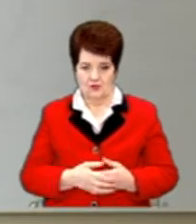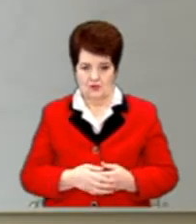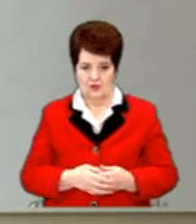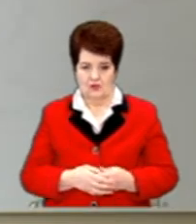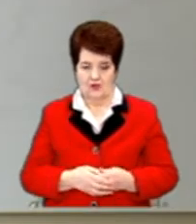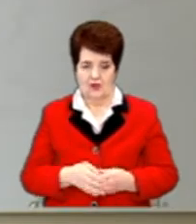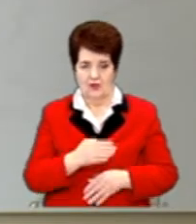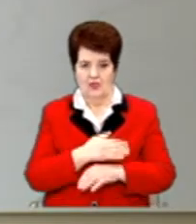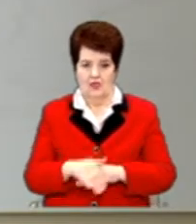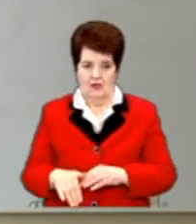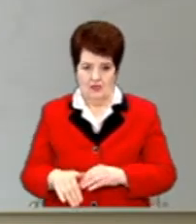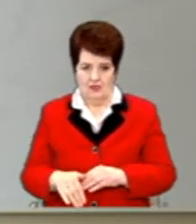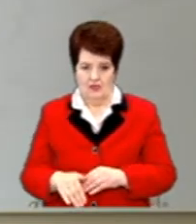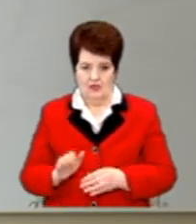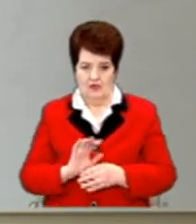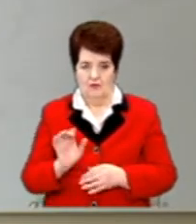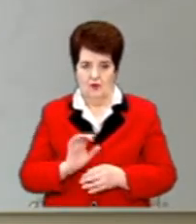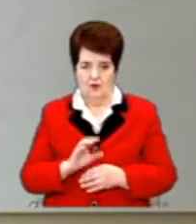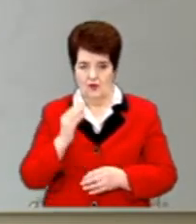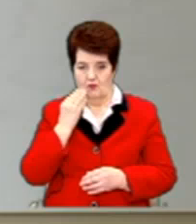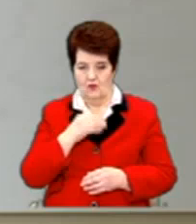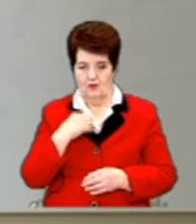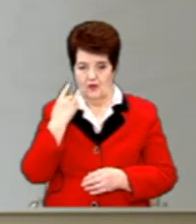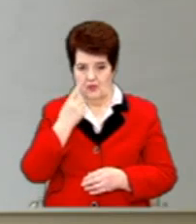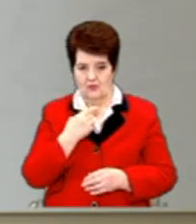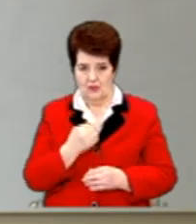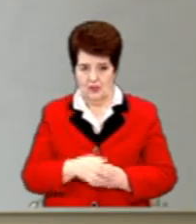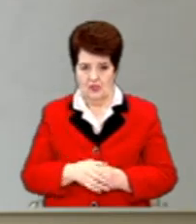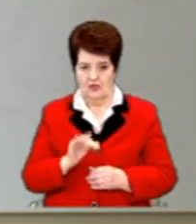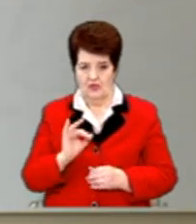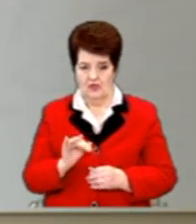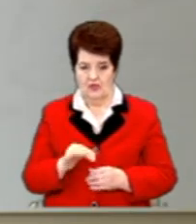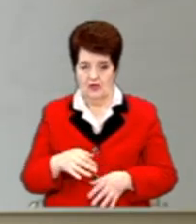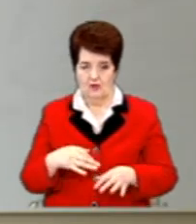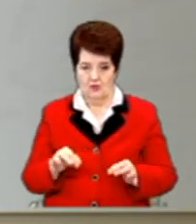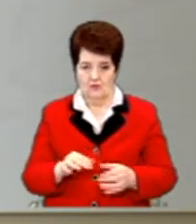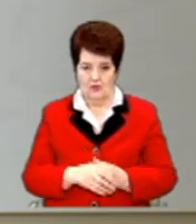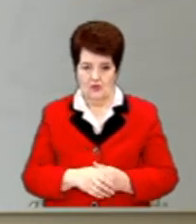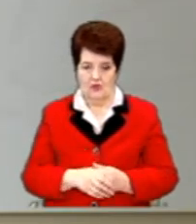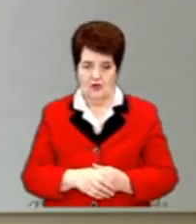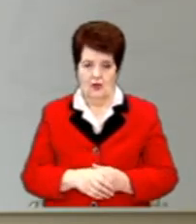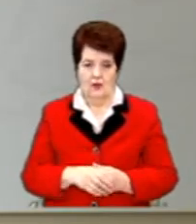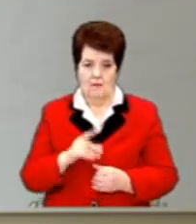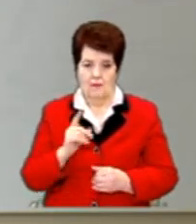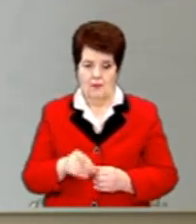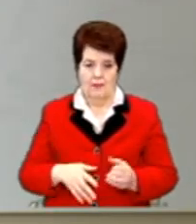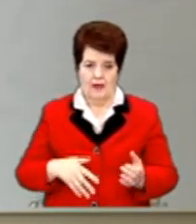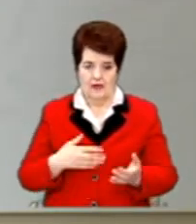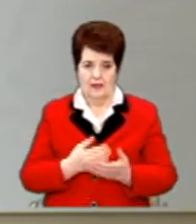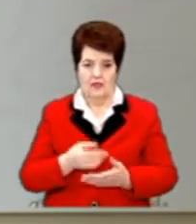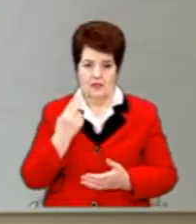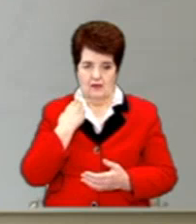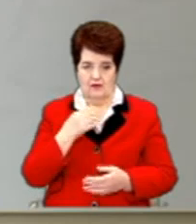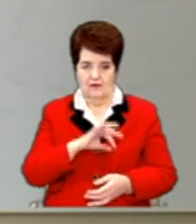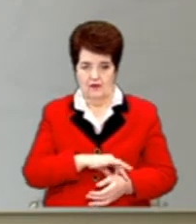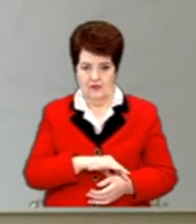taxe vamale la importul bunurilor personale și automobilelor, scutiri la achitarea impozitului pe venit